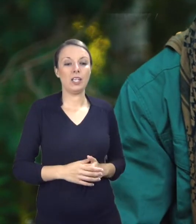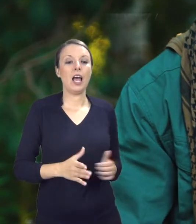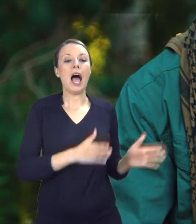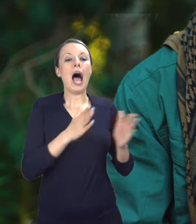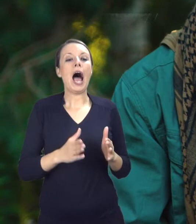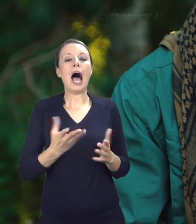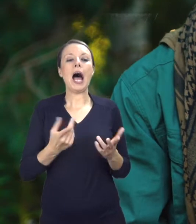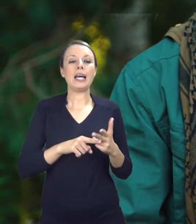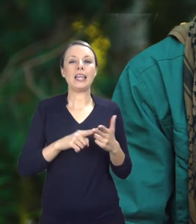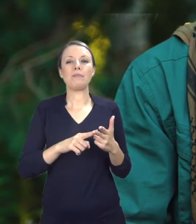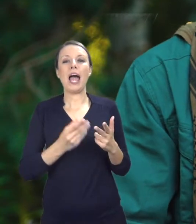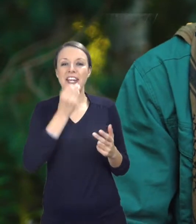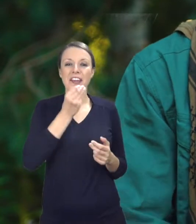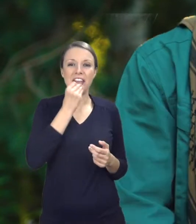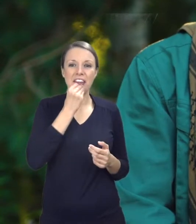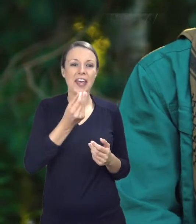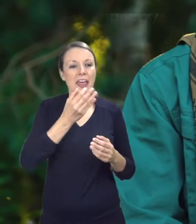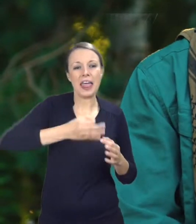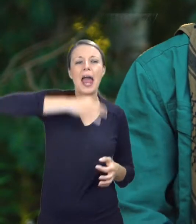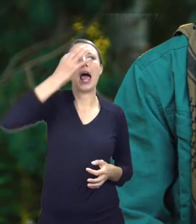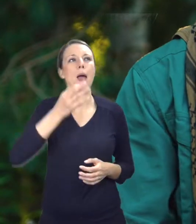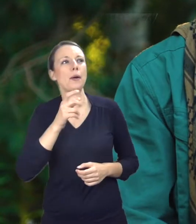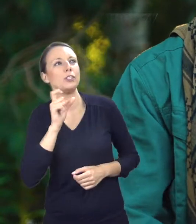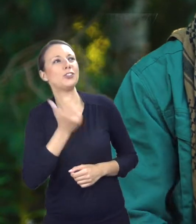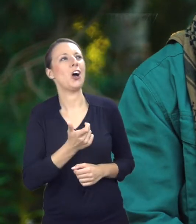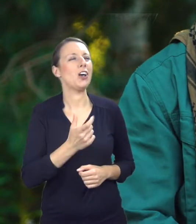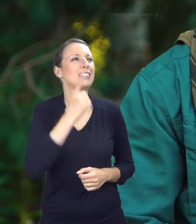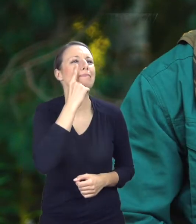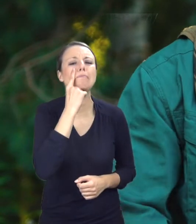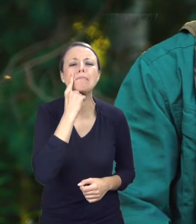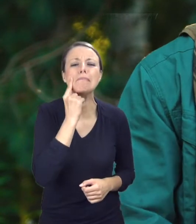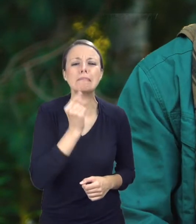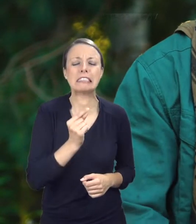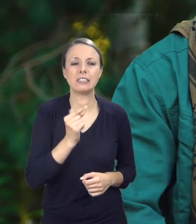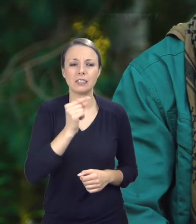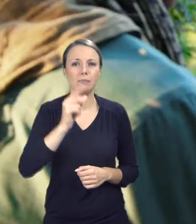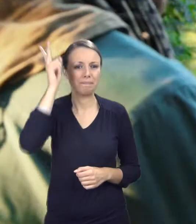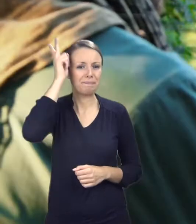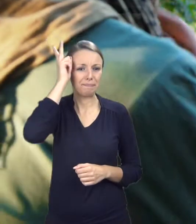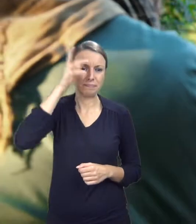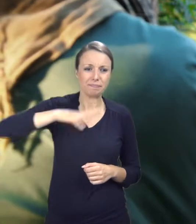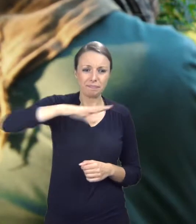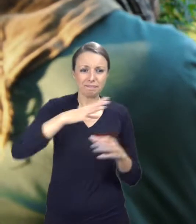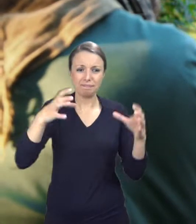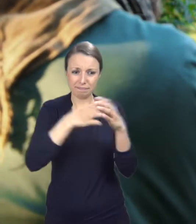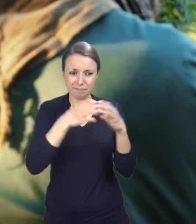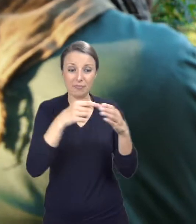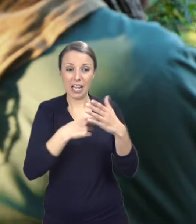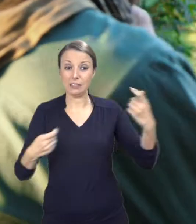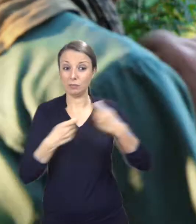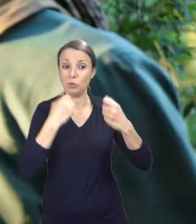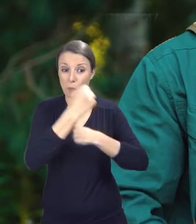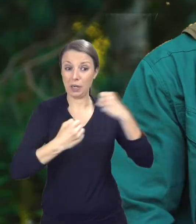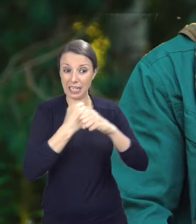wyjdziemy od przodu. Co jadłem najlepszego? Takie frykasy chyba właśnie maczygingowie mi za zaoferowali. To Indianie, z którymi wszedłem w współpracę, właśnie